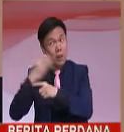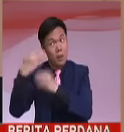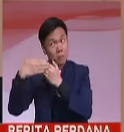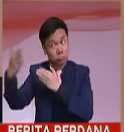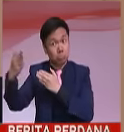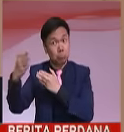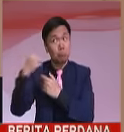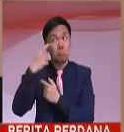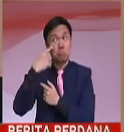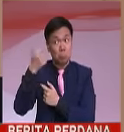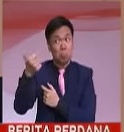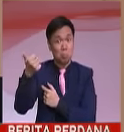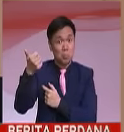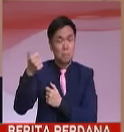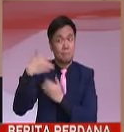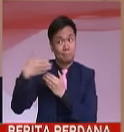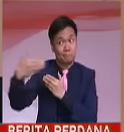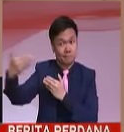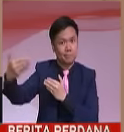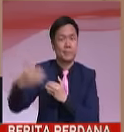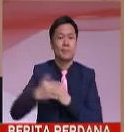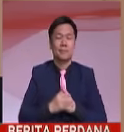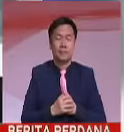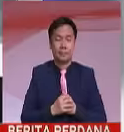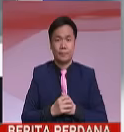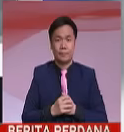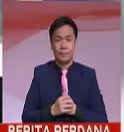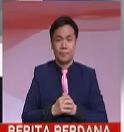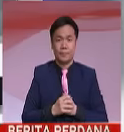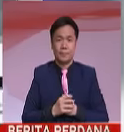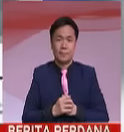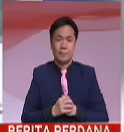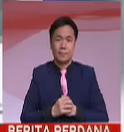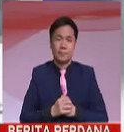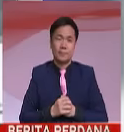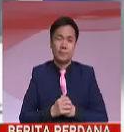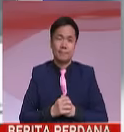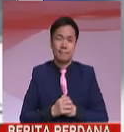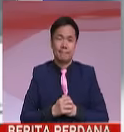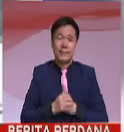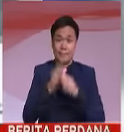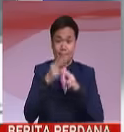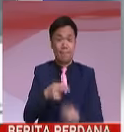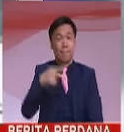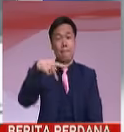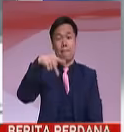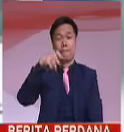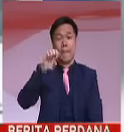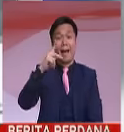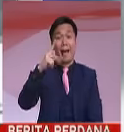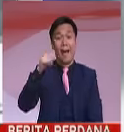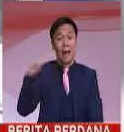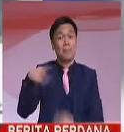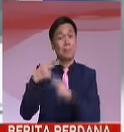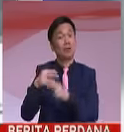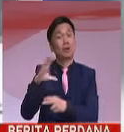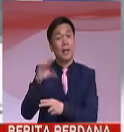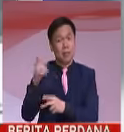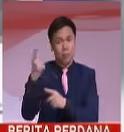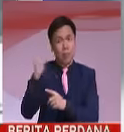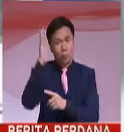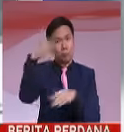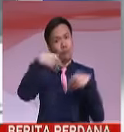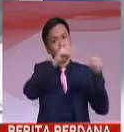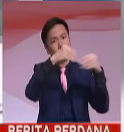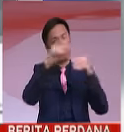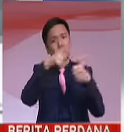positif udah next couple of months tekad turut berusaha mengembangkan penjagaan kenari